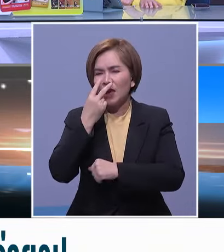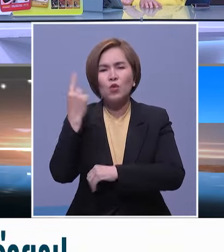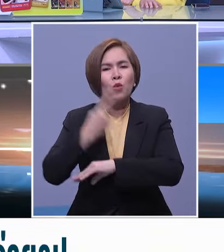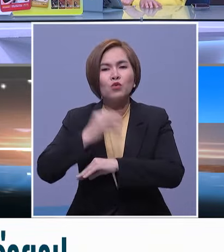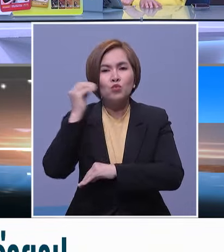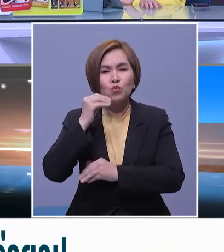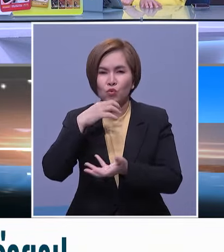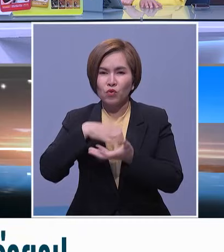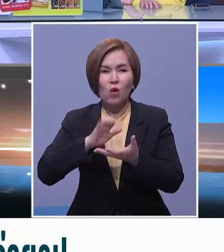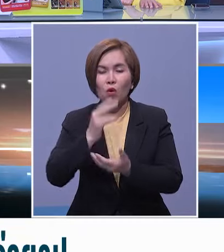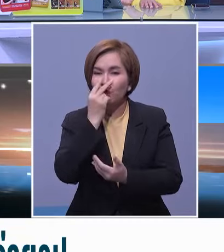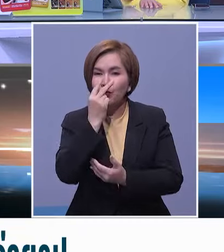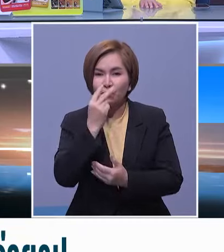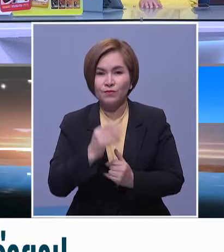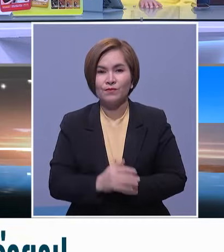ไปฟังเสียงค่ะ